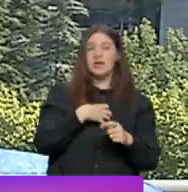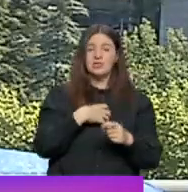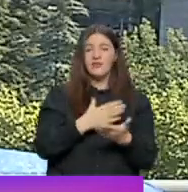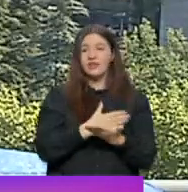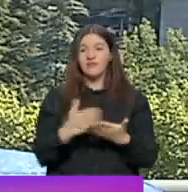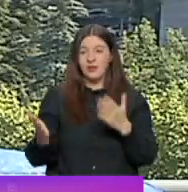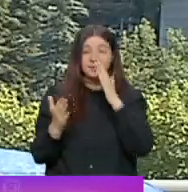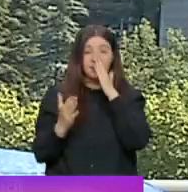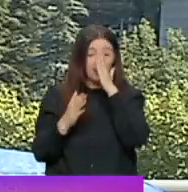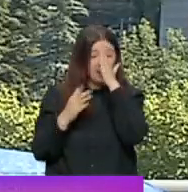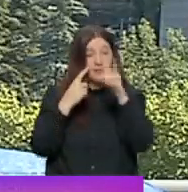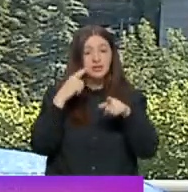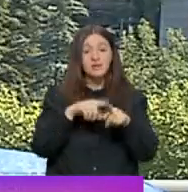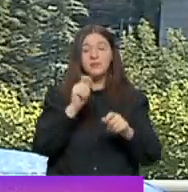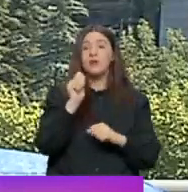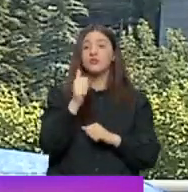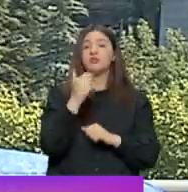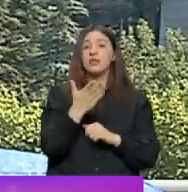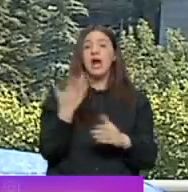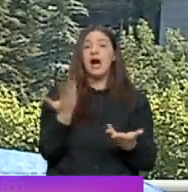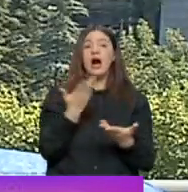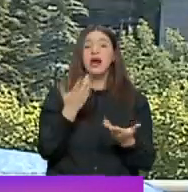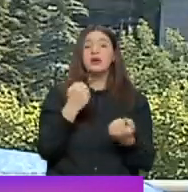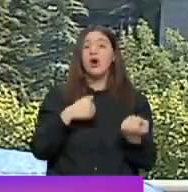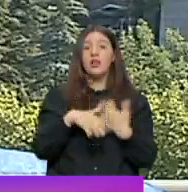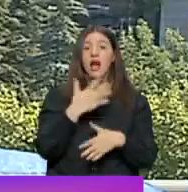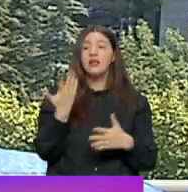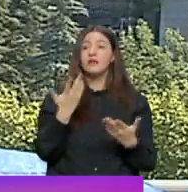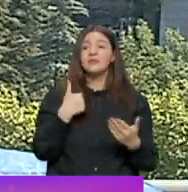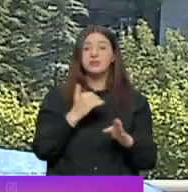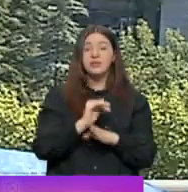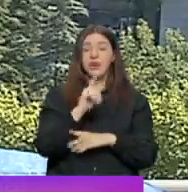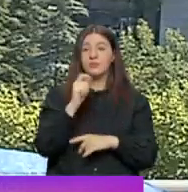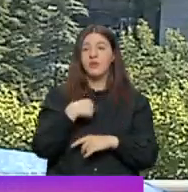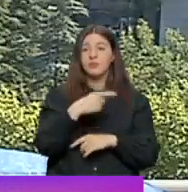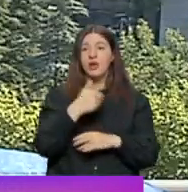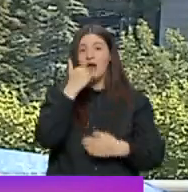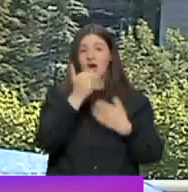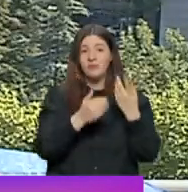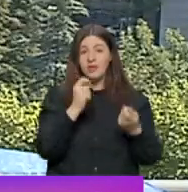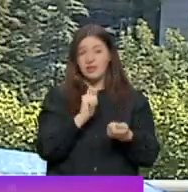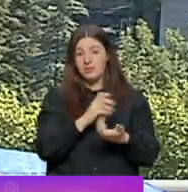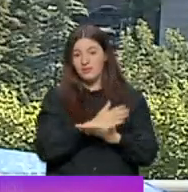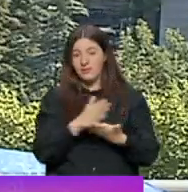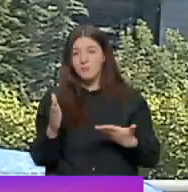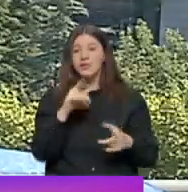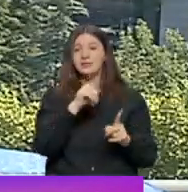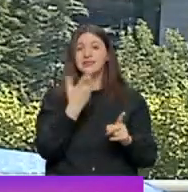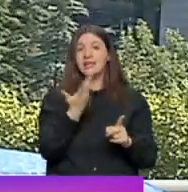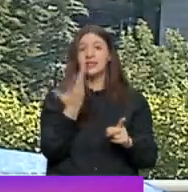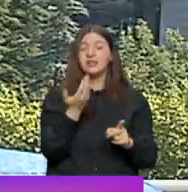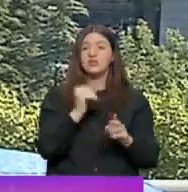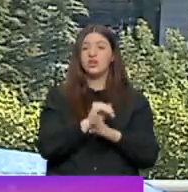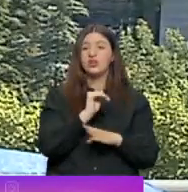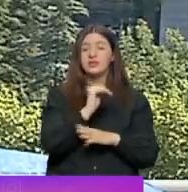devamında takip eden günlerde hangi durumları, hangi olayları yaşadık? Ben bunları aktarmaya devam ederken siz neyi